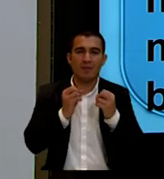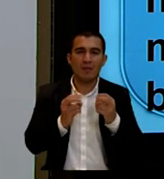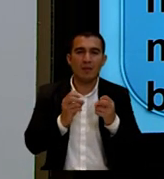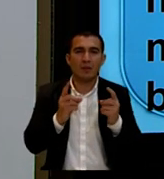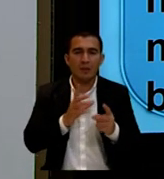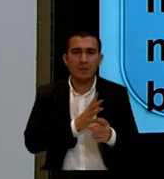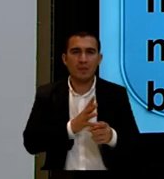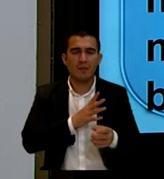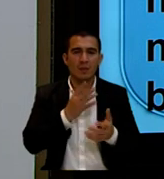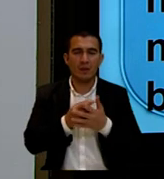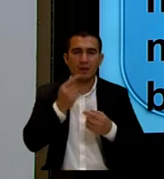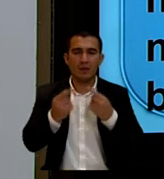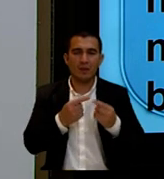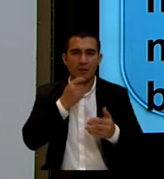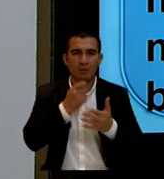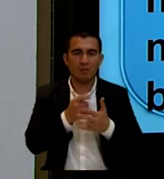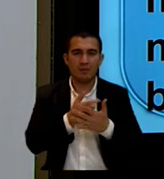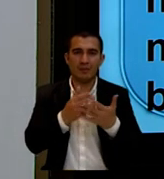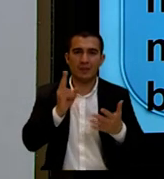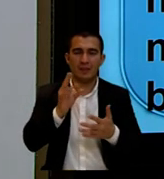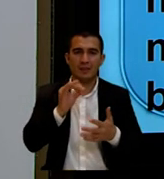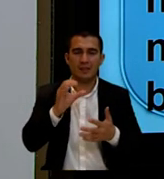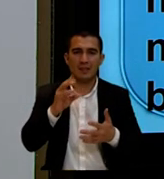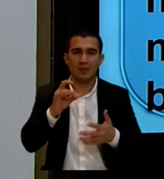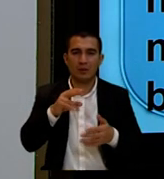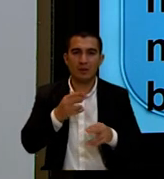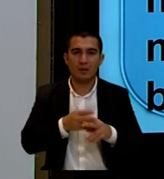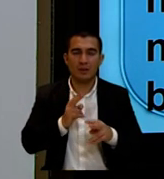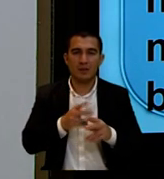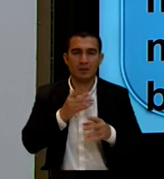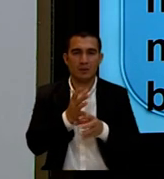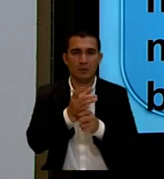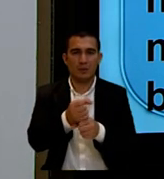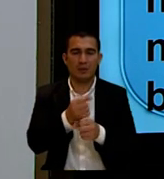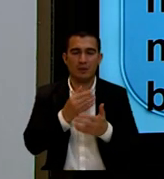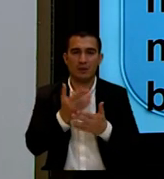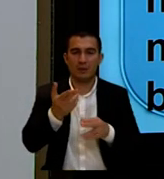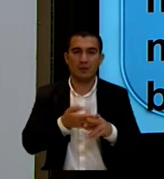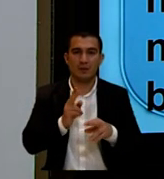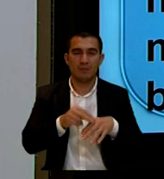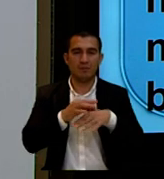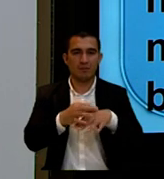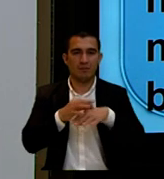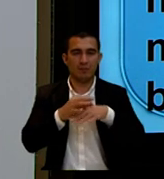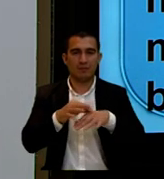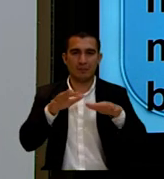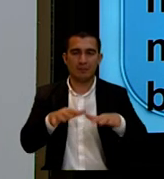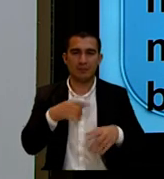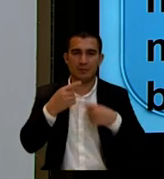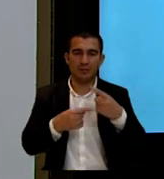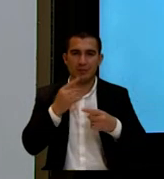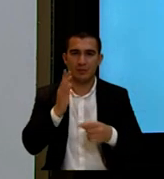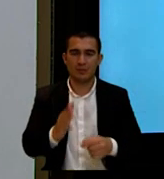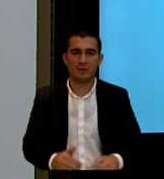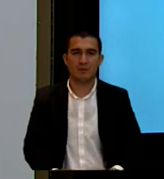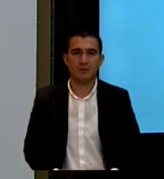rivojlanib, oziq modda, kislorod va ayrish mahsulotlarini tashish vazifasini bajaradi.